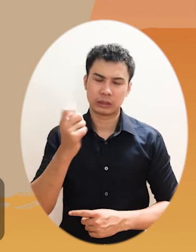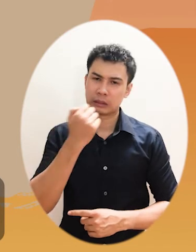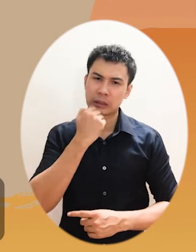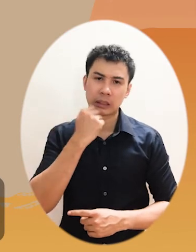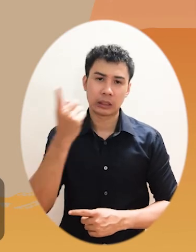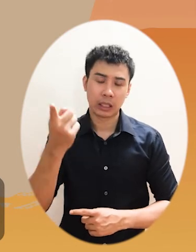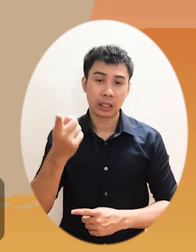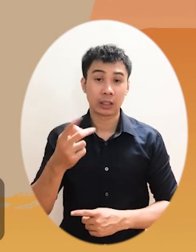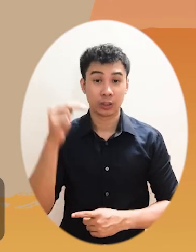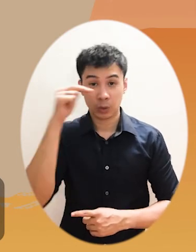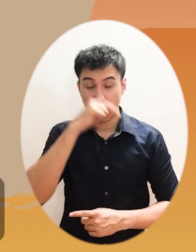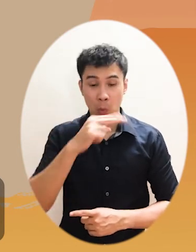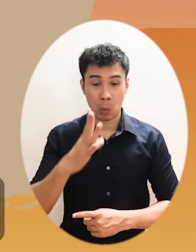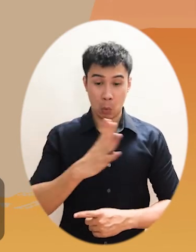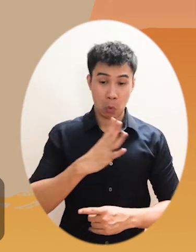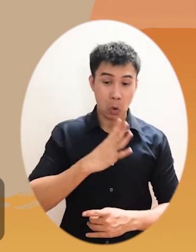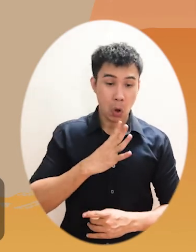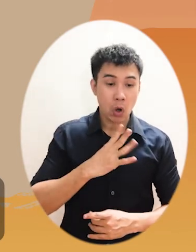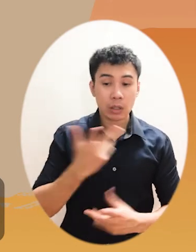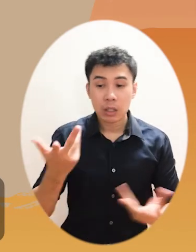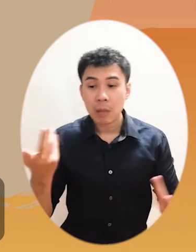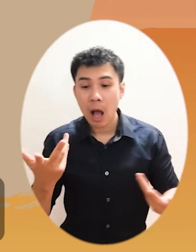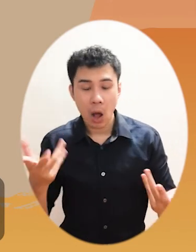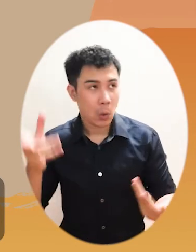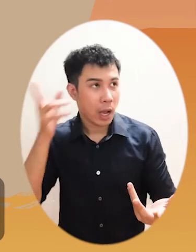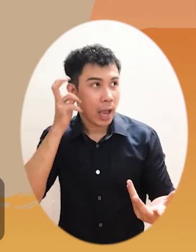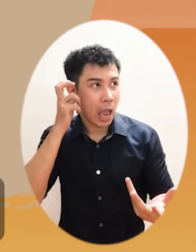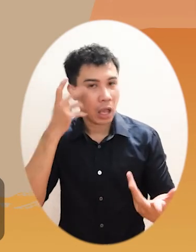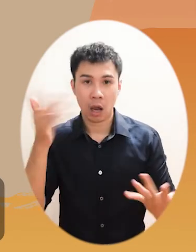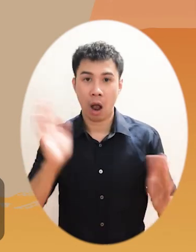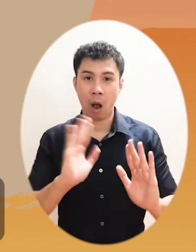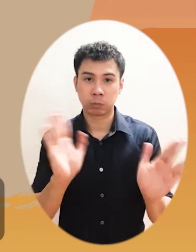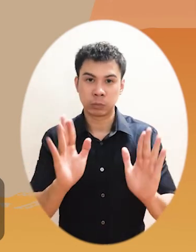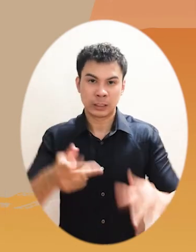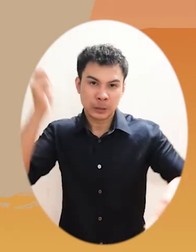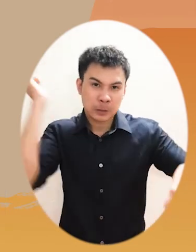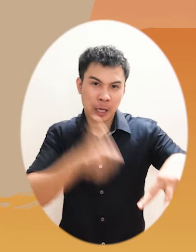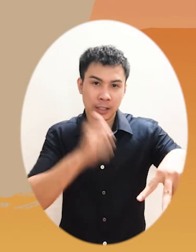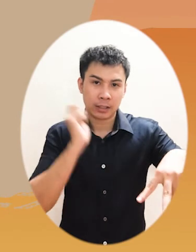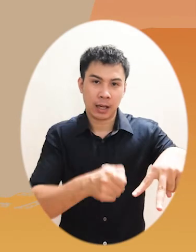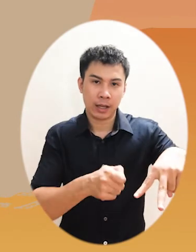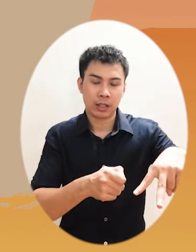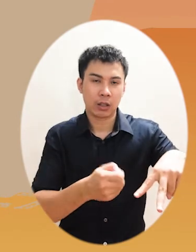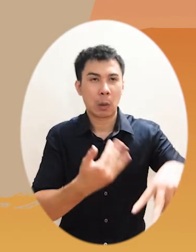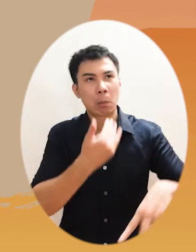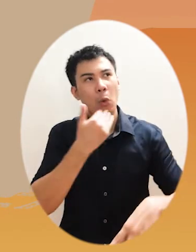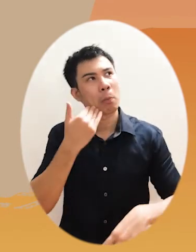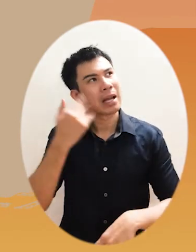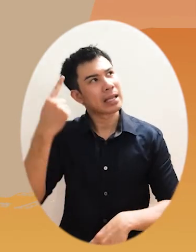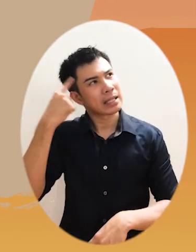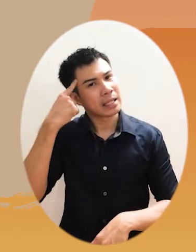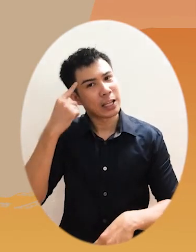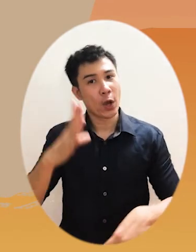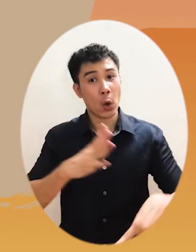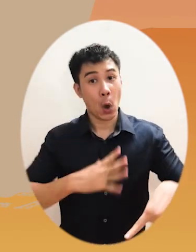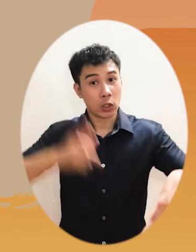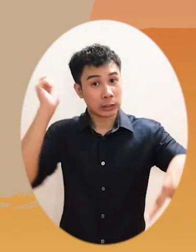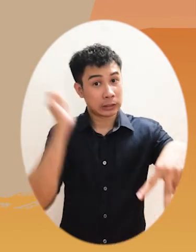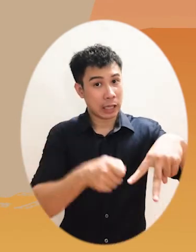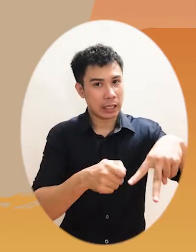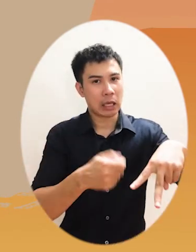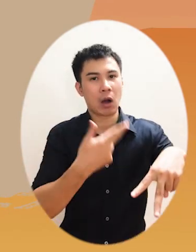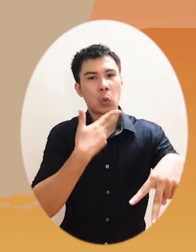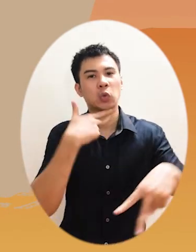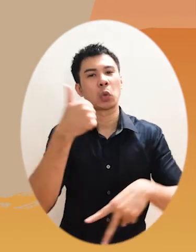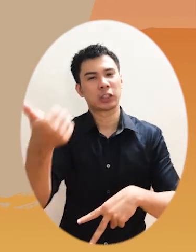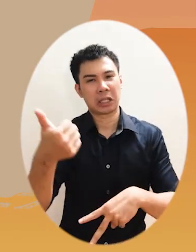là quá đáng. Thay vì lắng nghe hai bạn, họ lại đánh đòn. Hay là tại vì bố mẹ cho rằng